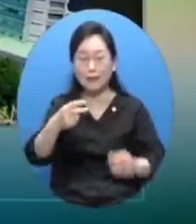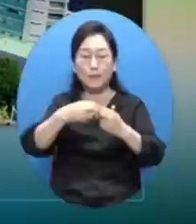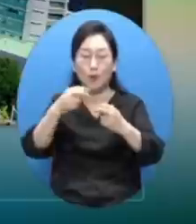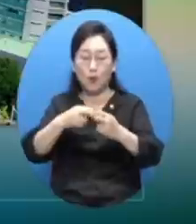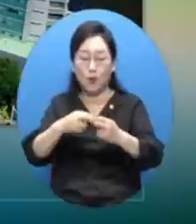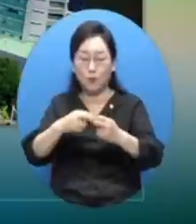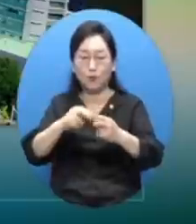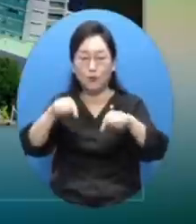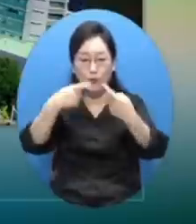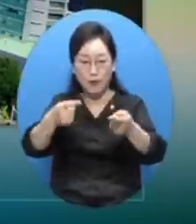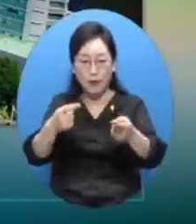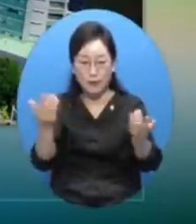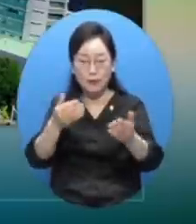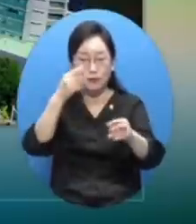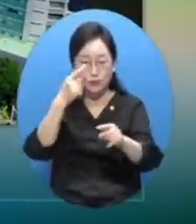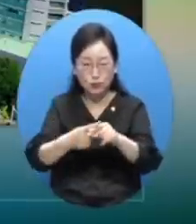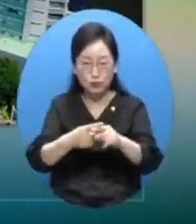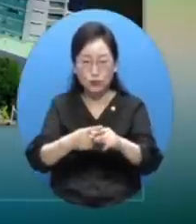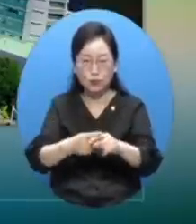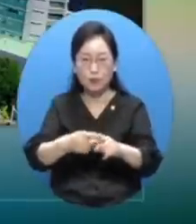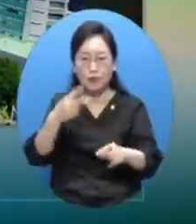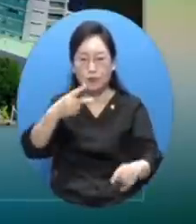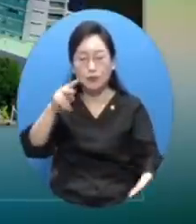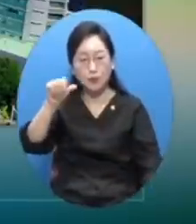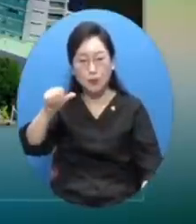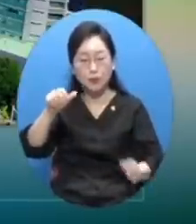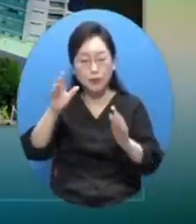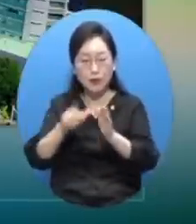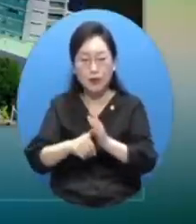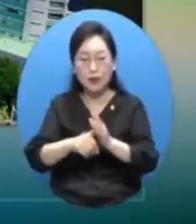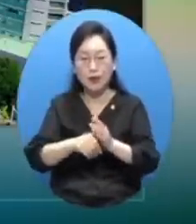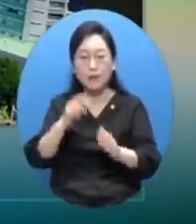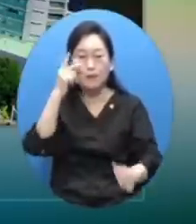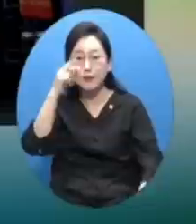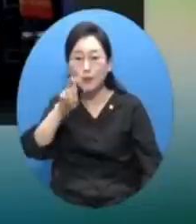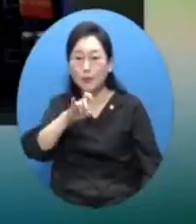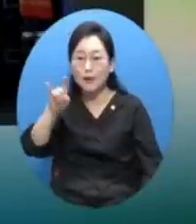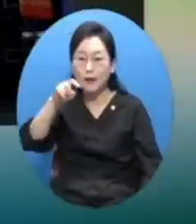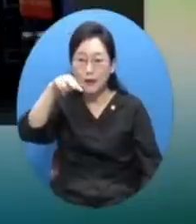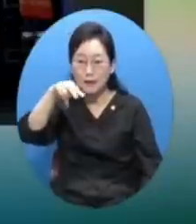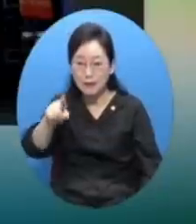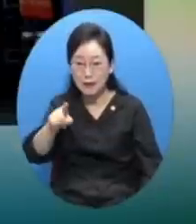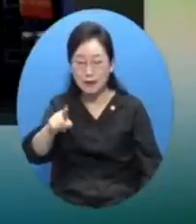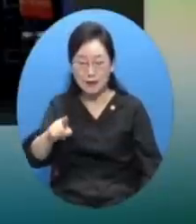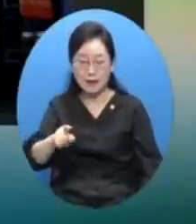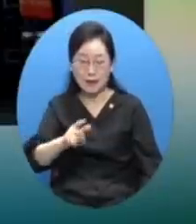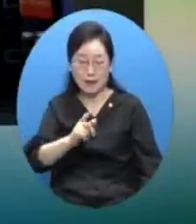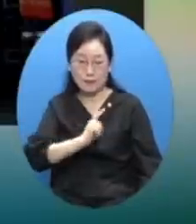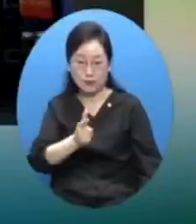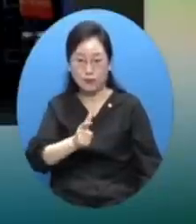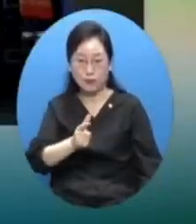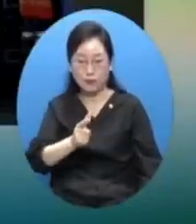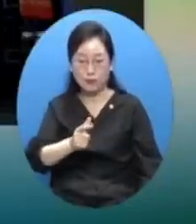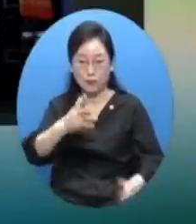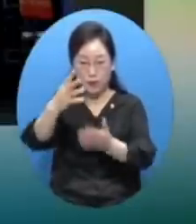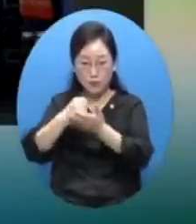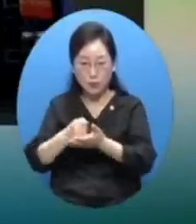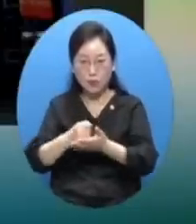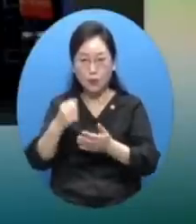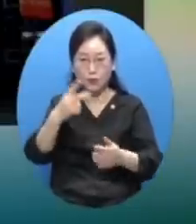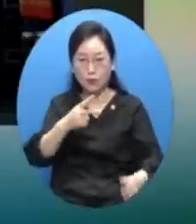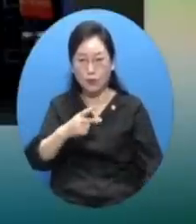미국 매사추세츠주 의사면허증을 취득하고 같은 해 하버드 의대 버밍엄 여성병원의 심장외과 임상 전문의를